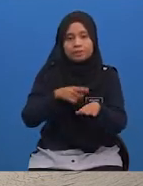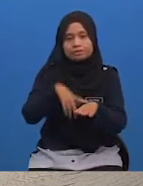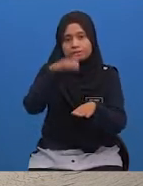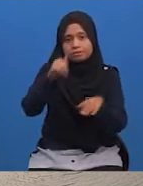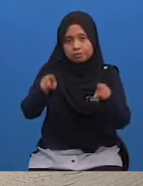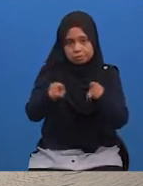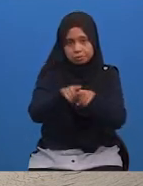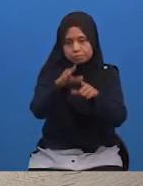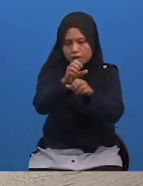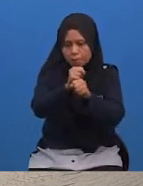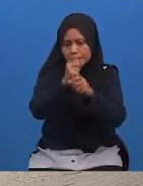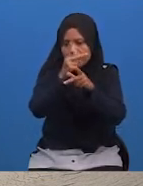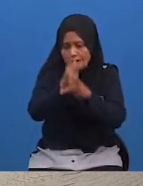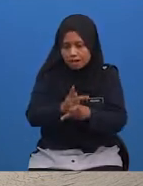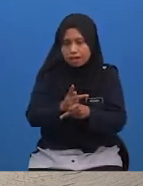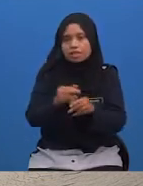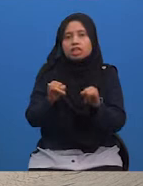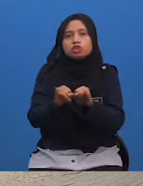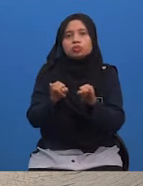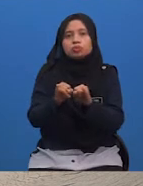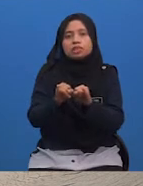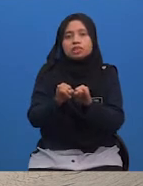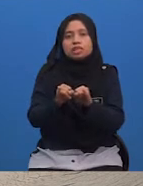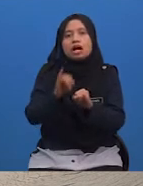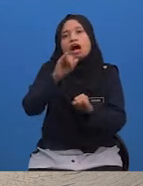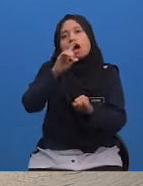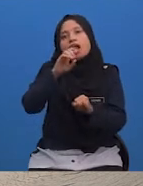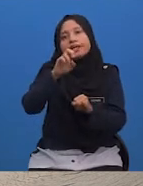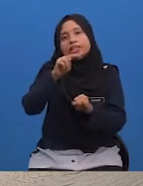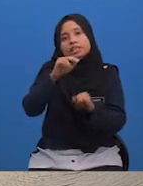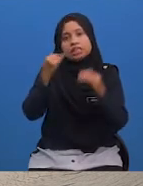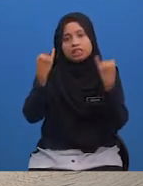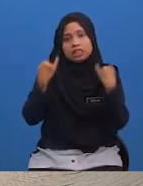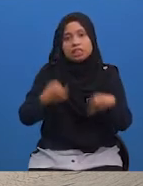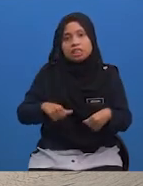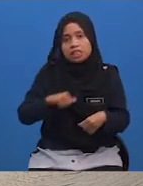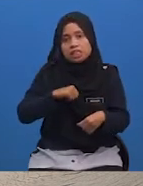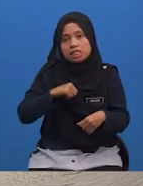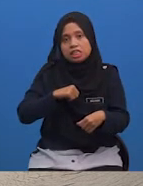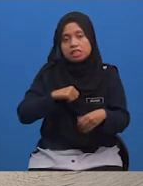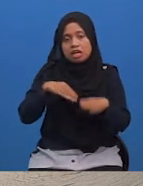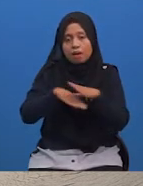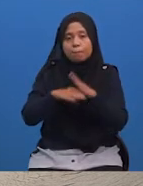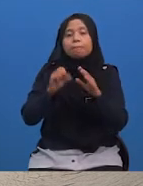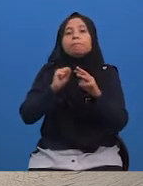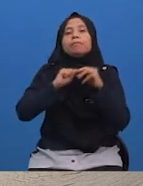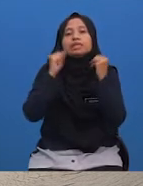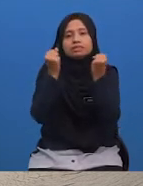sama, dapat mengekalkan juga identiti dan ciri-ciri sesebuah masyarakat.